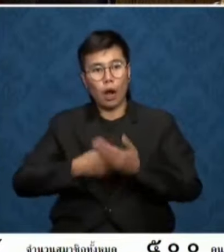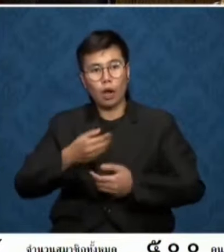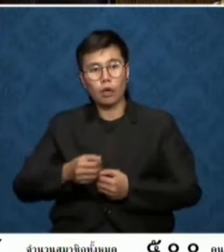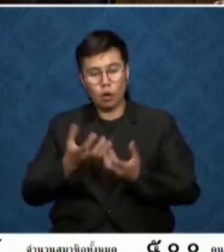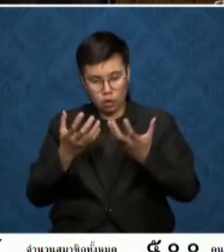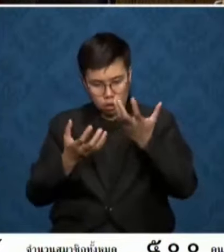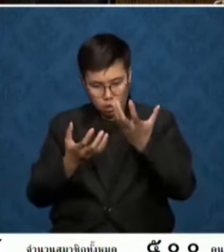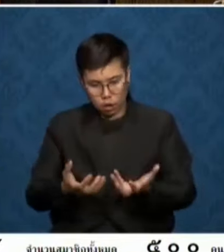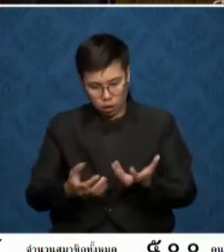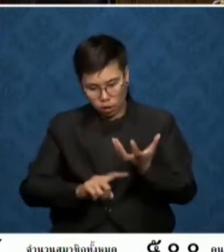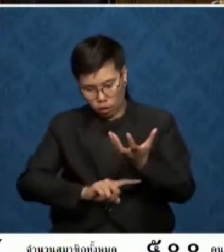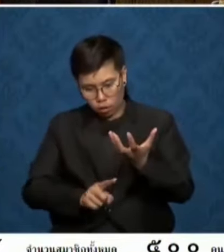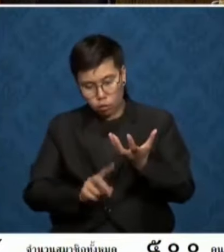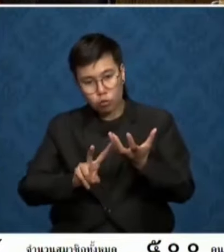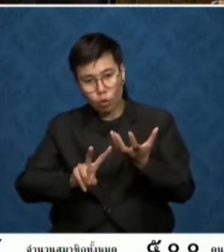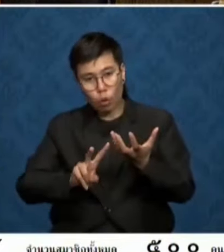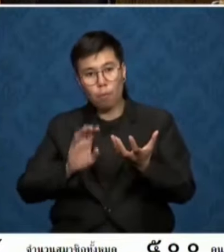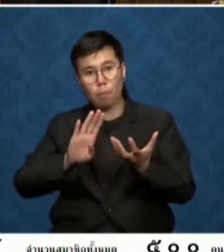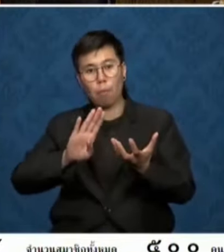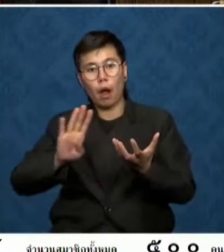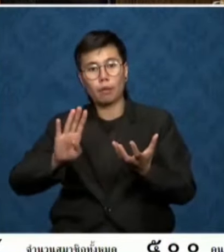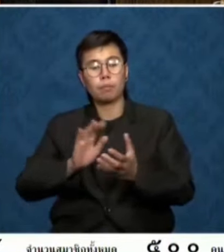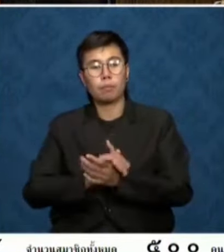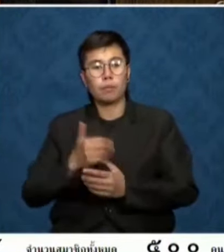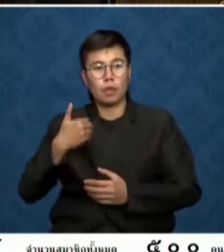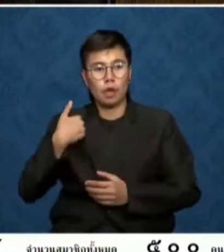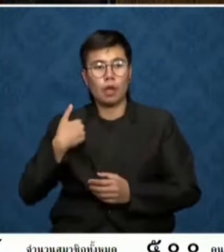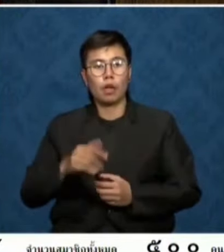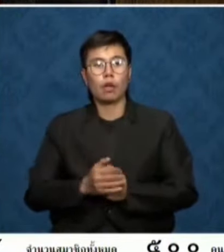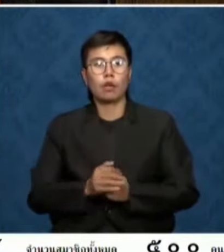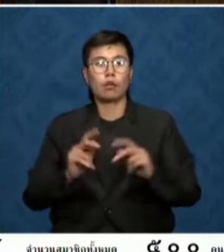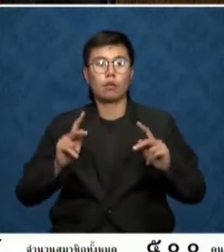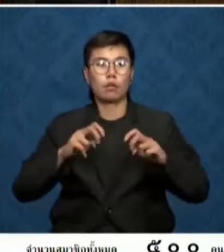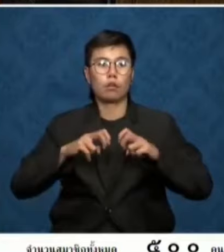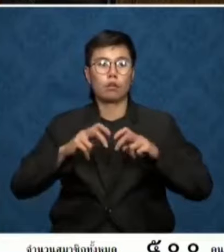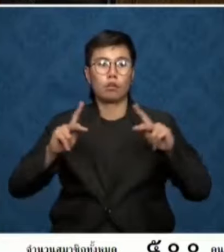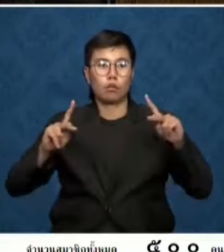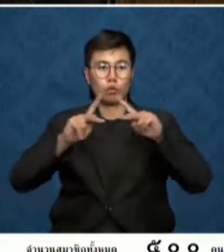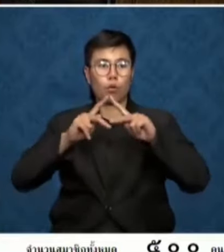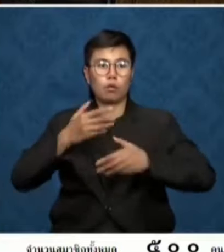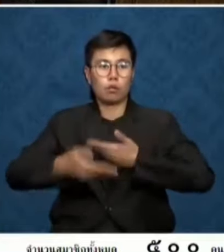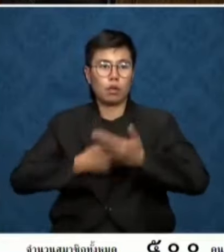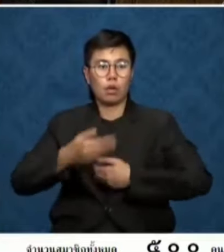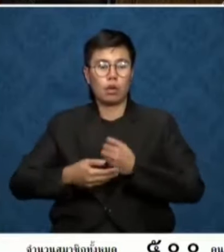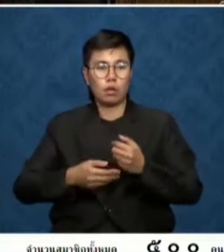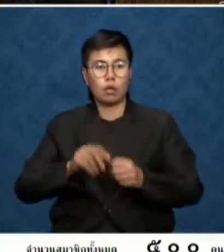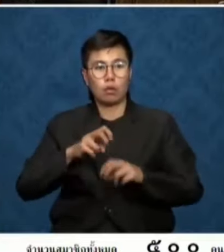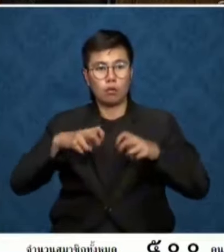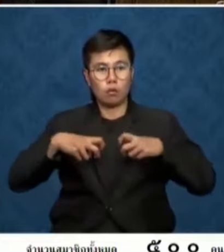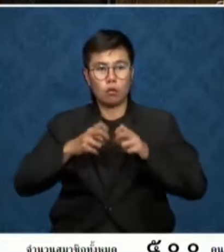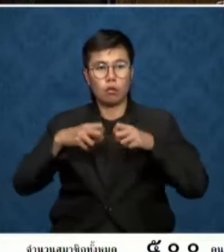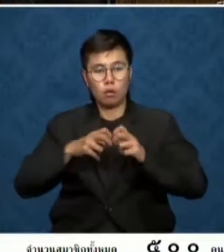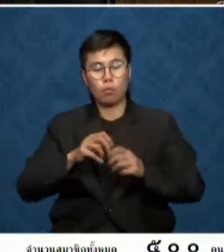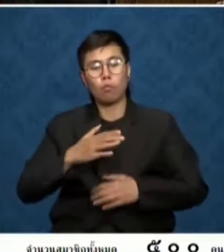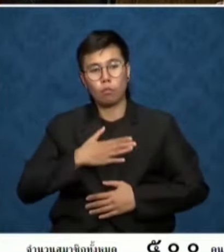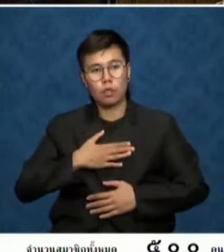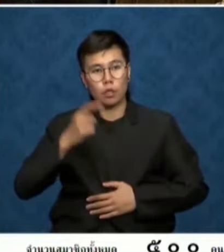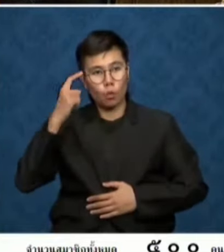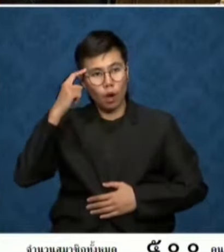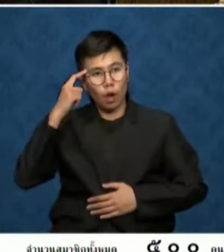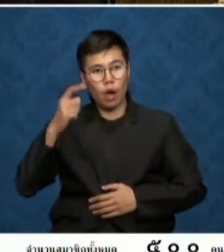ขอให้กระทรวงพาณิชย์ได้รีบนำข้าวที่อยู่ที่จังหวัดสุรินทร์มาประมูลขายในช่วงเวลานี้ผมเชื่อว่ากระสอบนึง